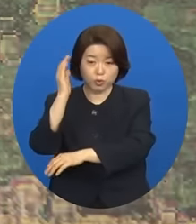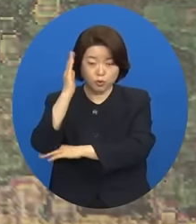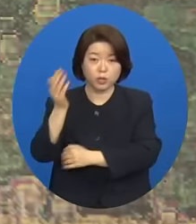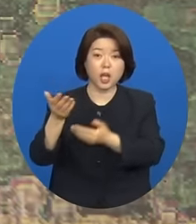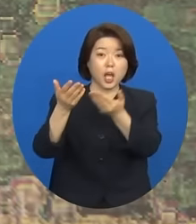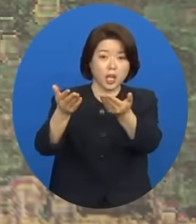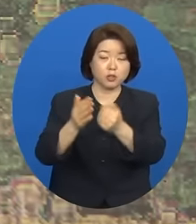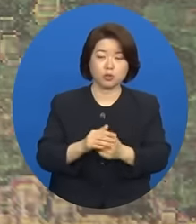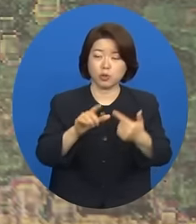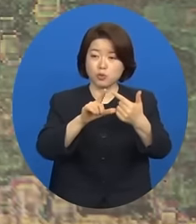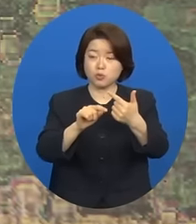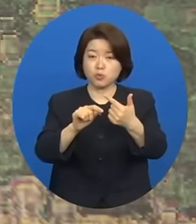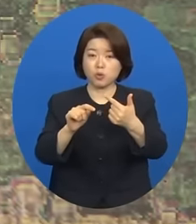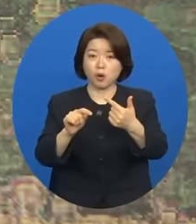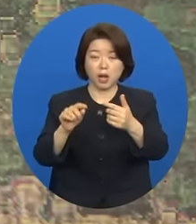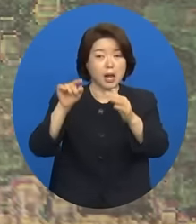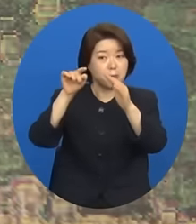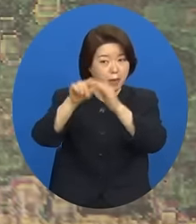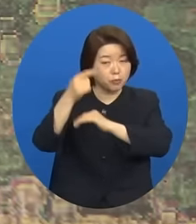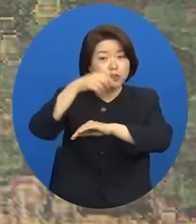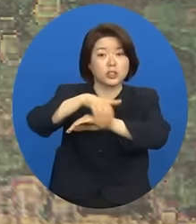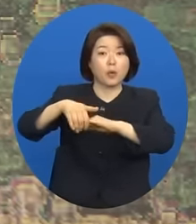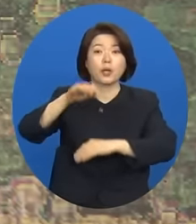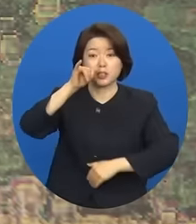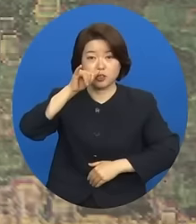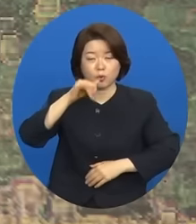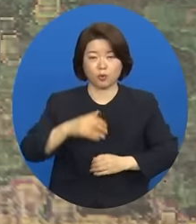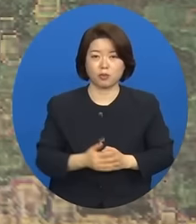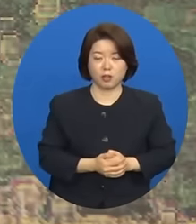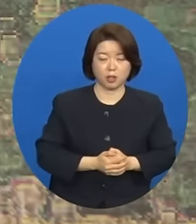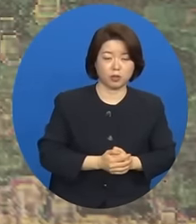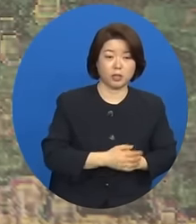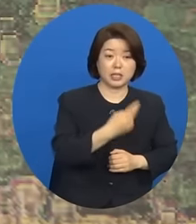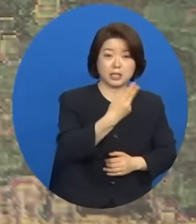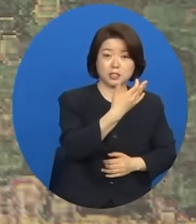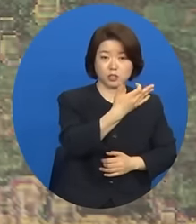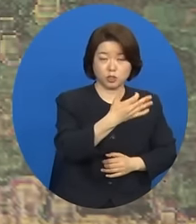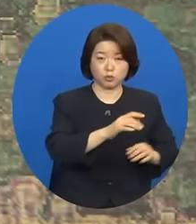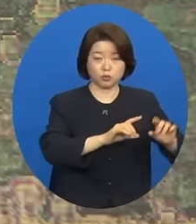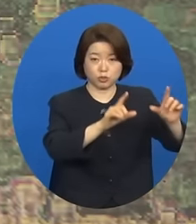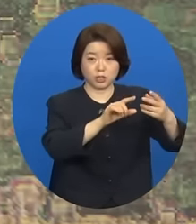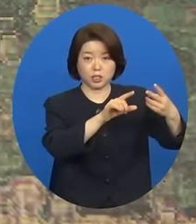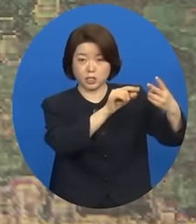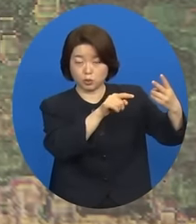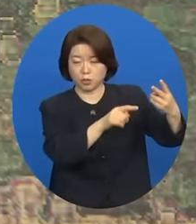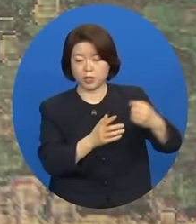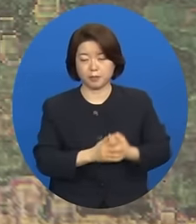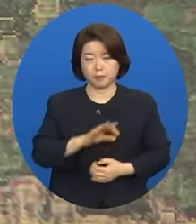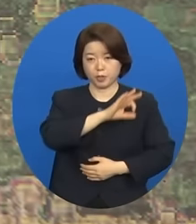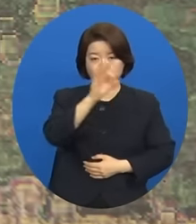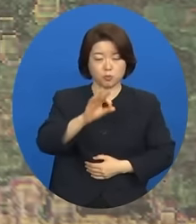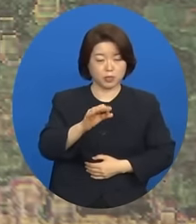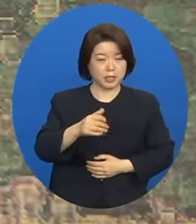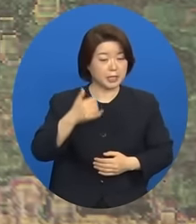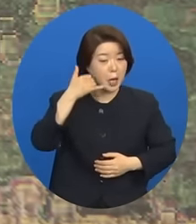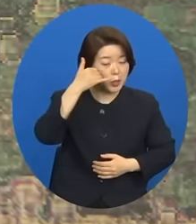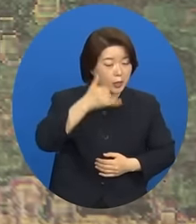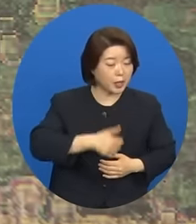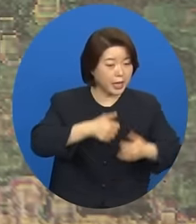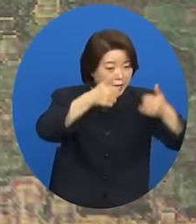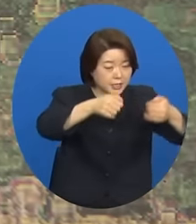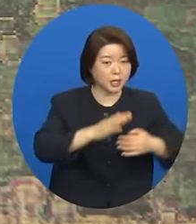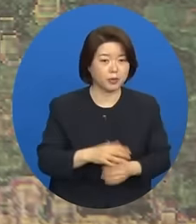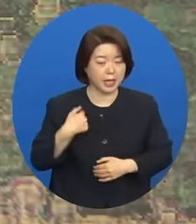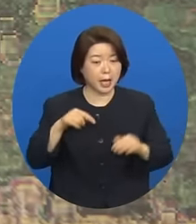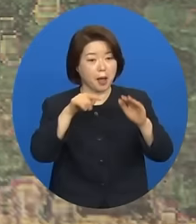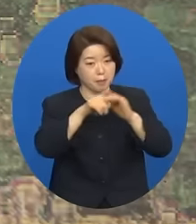6월에 방문을 하게 된 계획이 생겨서 2019년 2월에 유 목사님께 이제 제가 인사를 드리면서 제가 방문하게 되었습니다.